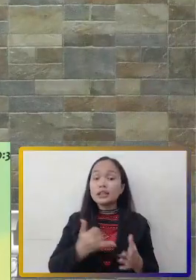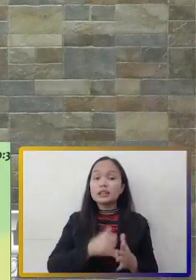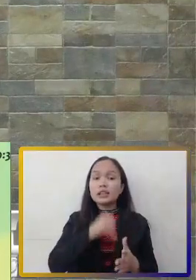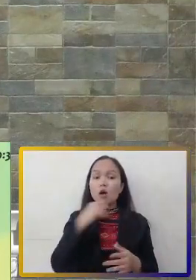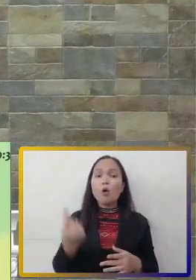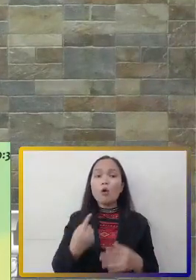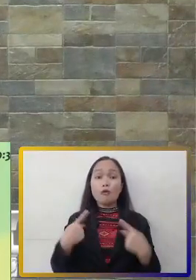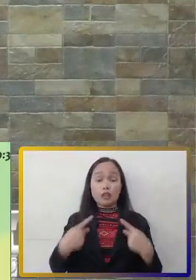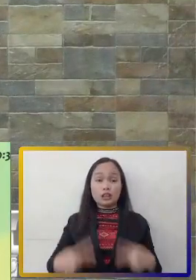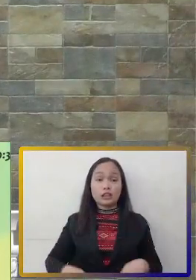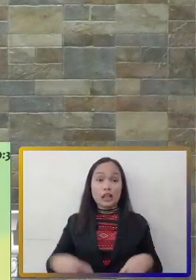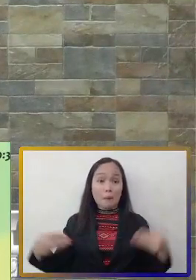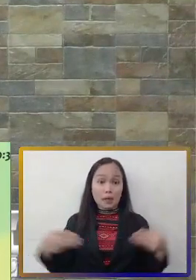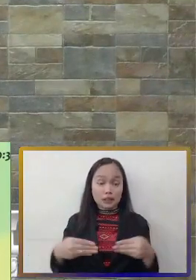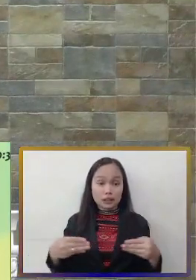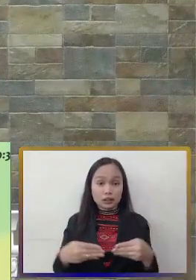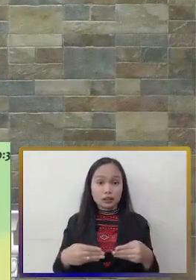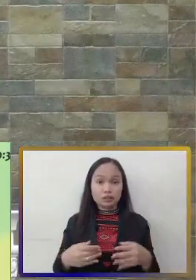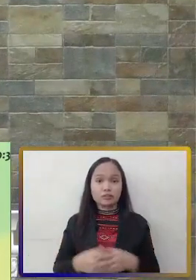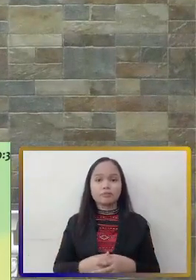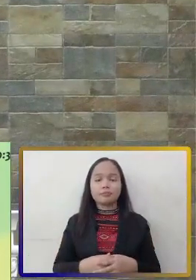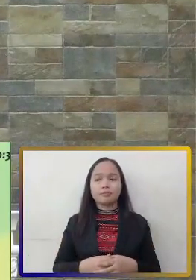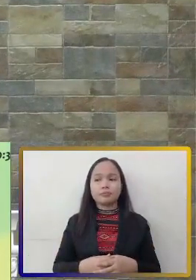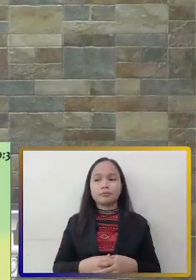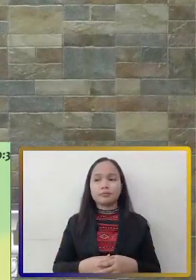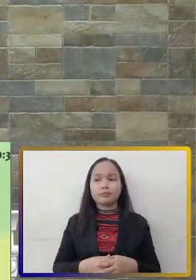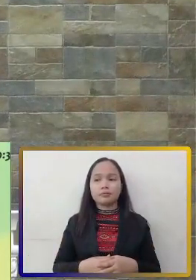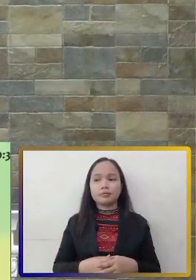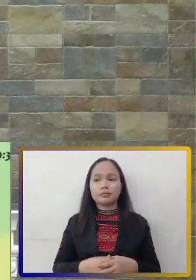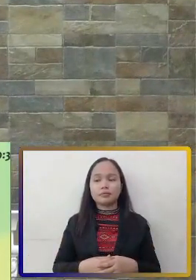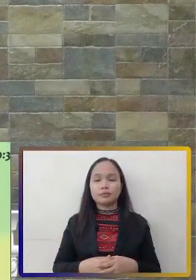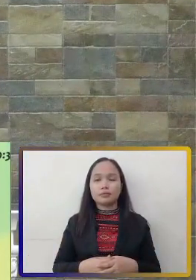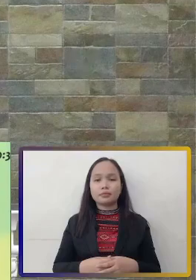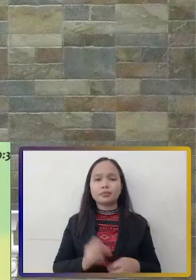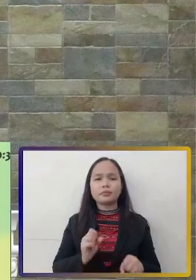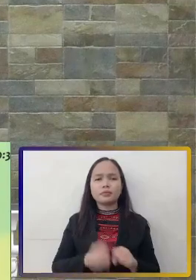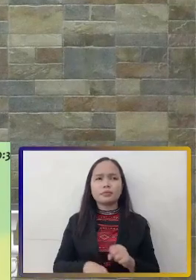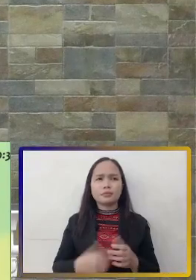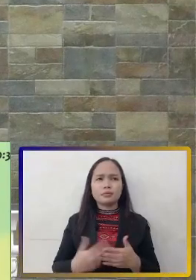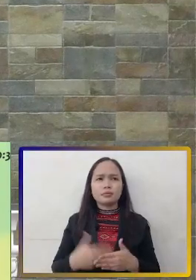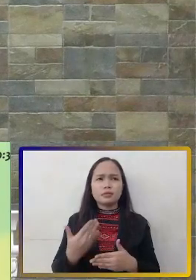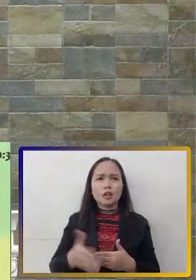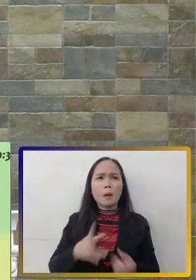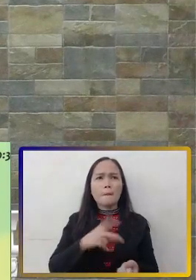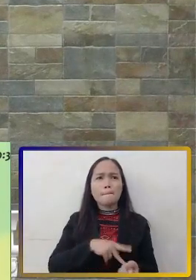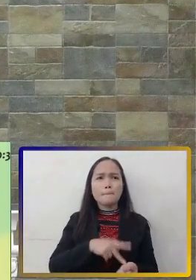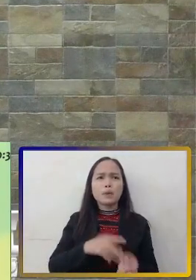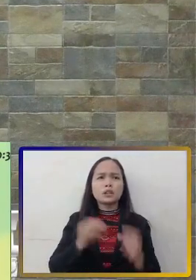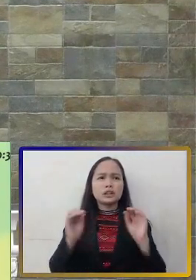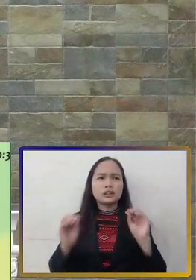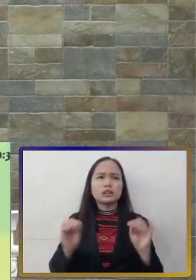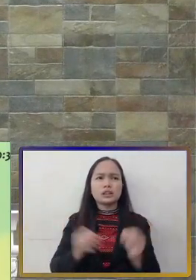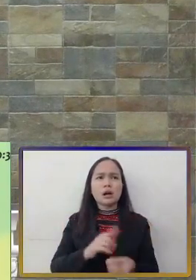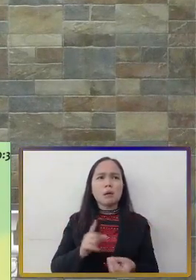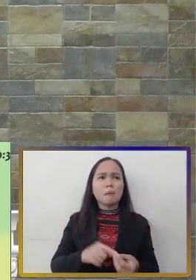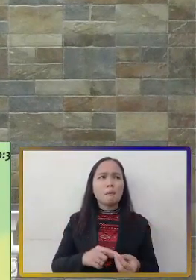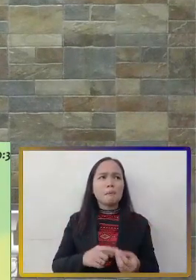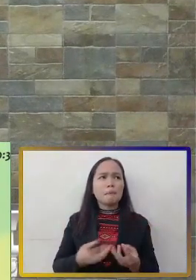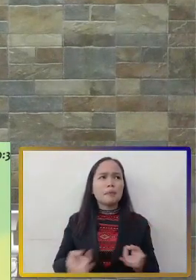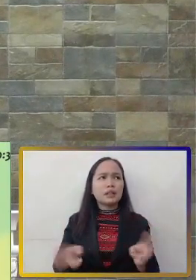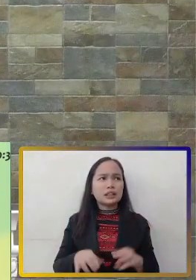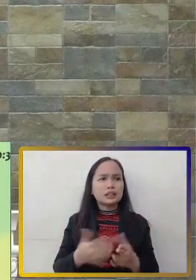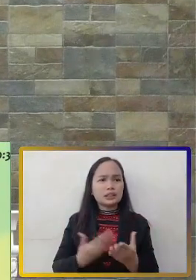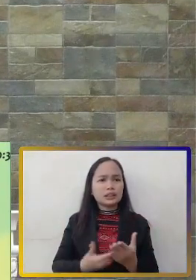physical. Hindi physical, yan sinasabi ni Paul. So, you see, the Apostle Paul is talking about the main thing here